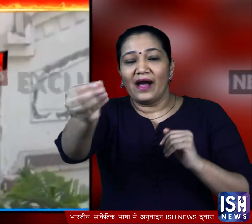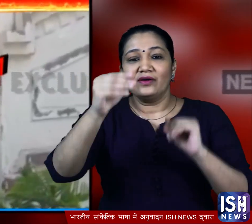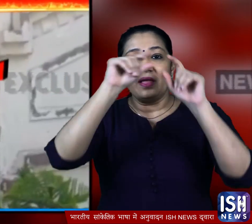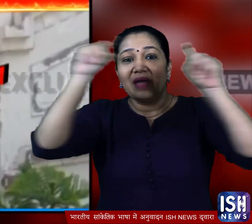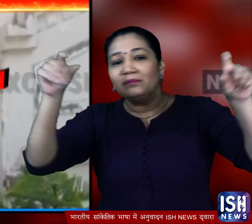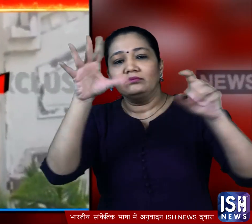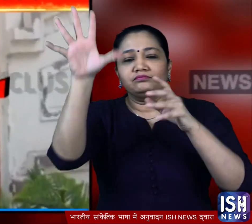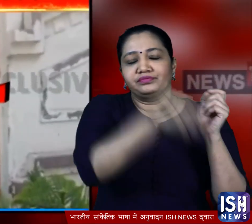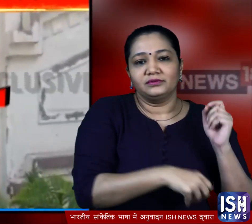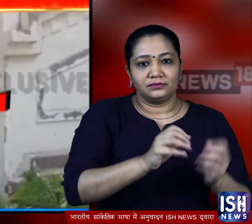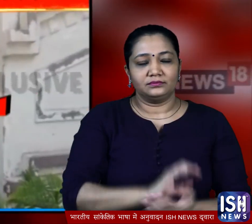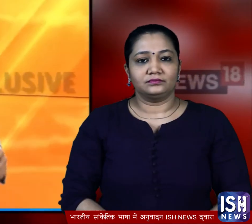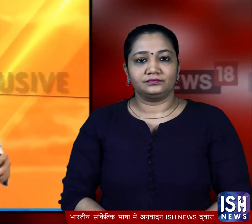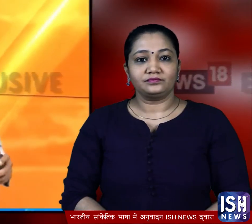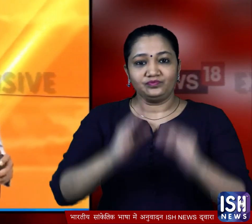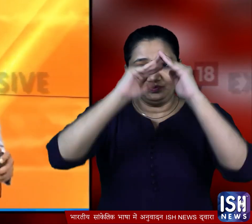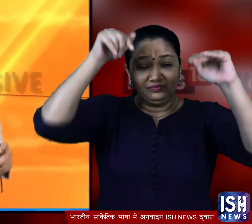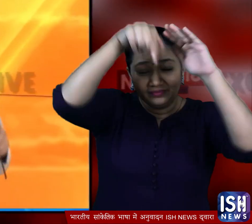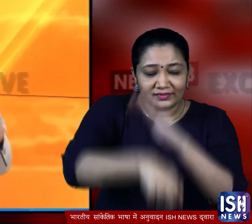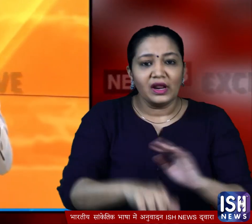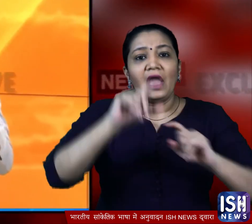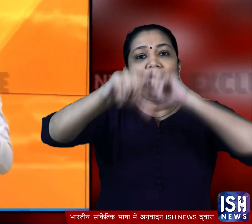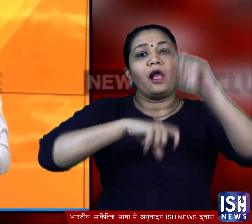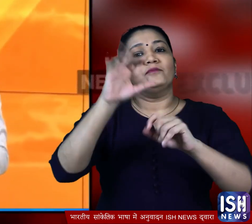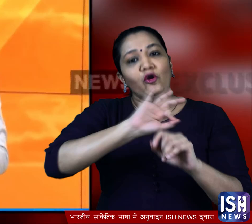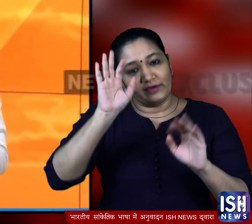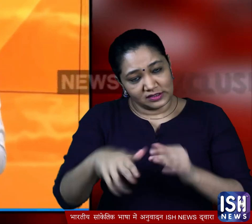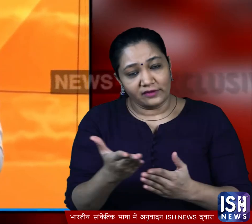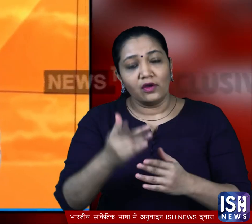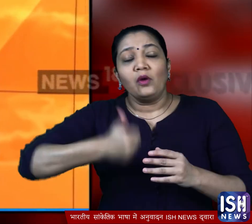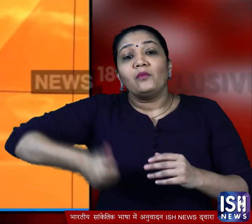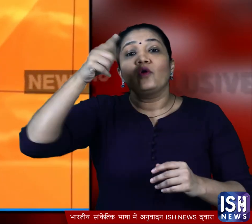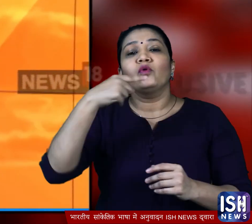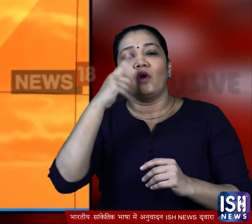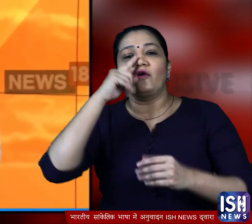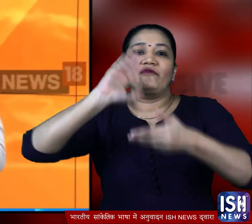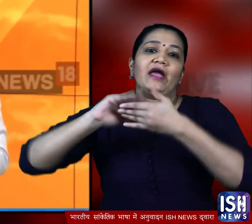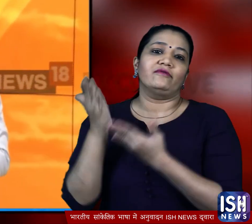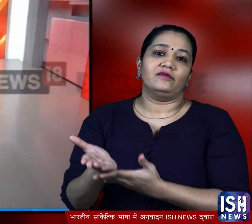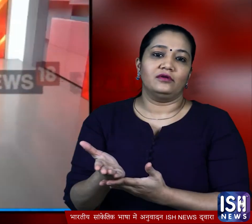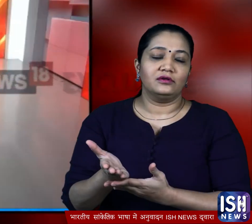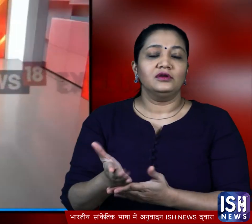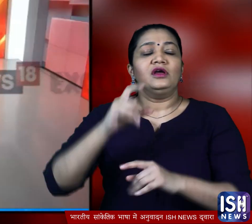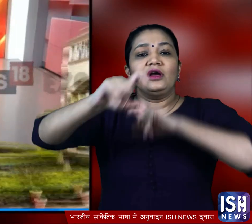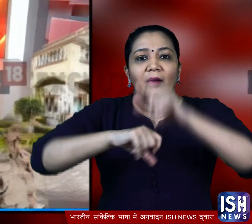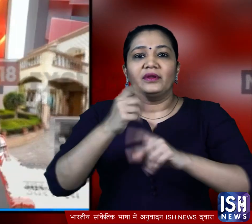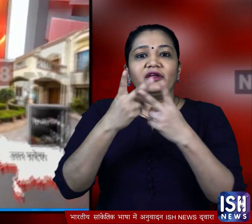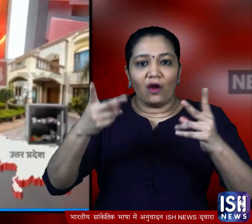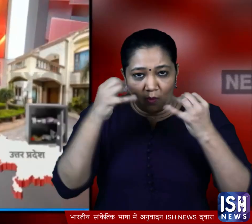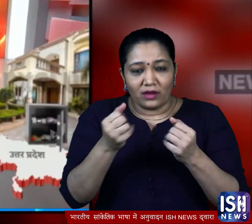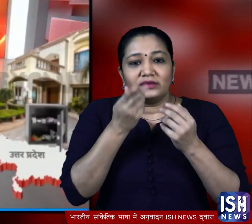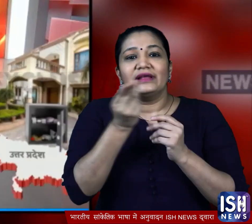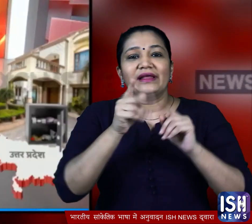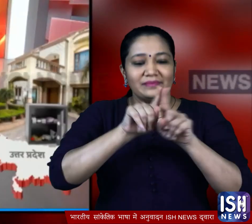बाहर से अपनी नेम प्लेट हटा ली, क्योंकि उनके घर के बेसमेंट में एक कंपनी का दफ्तर है और उसकी मालकिन राम नारायण सिंह की पत्नी है और यह कंपनी लोगों